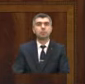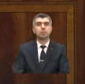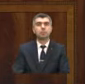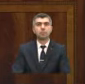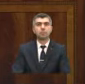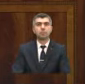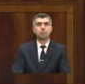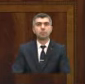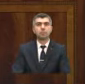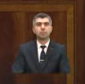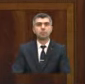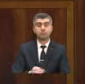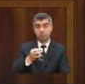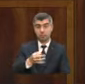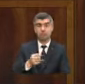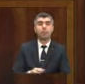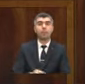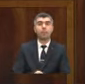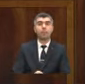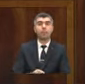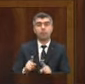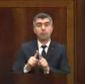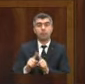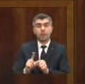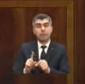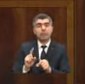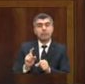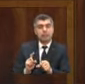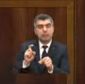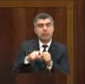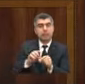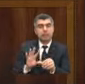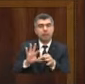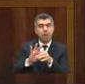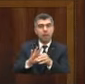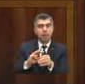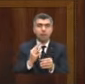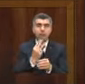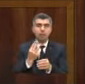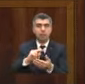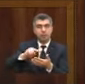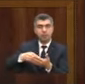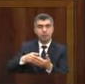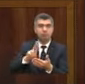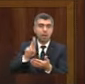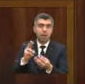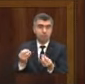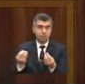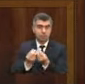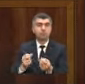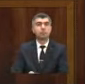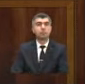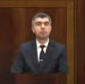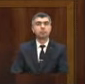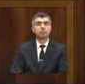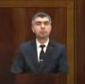سواء تعلق الأمر بالفئات المعنية بالاتفاقيات الثلاث التي وقعت أمام جلالة الملك حفظه الله، أو